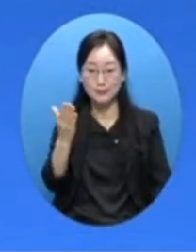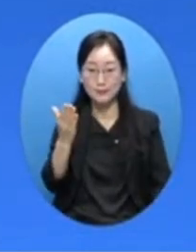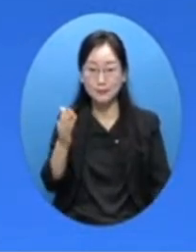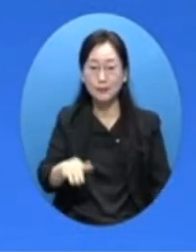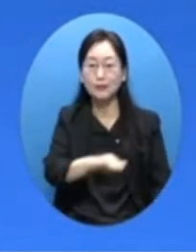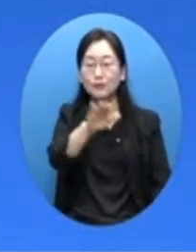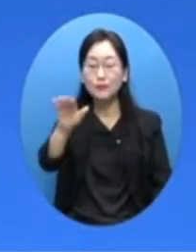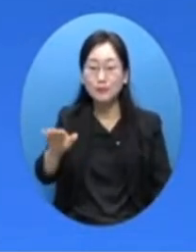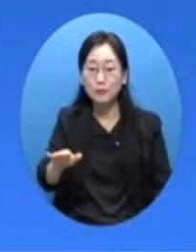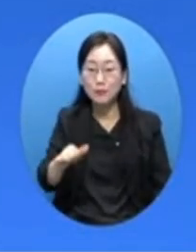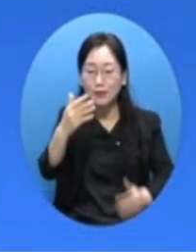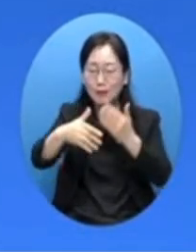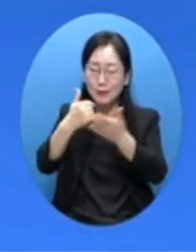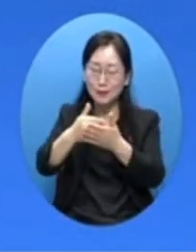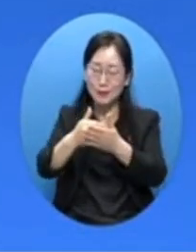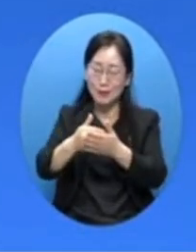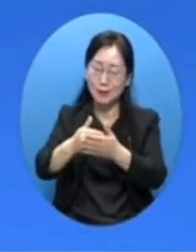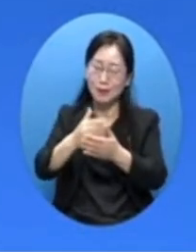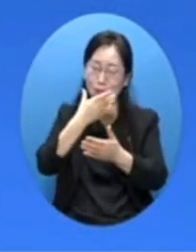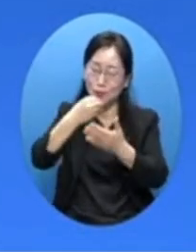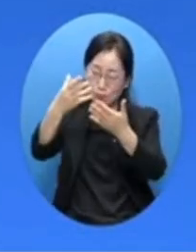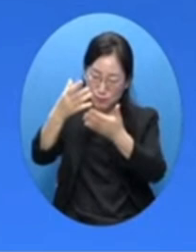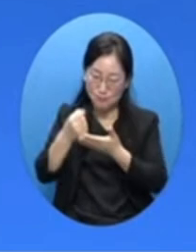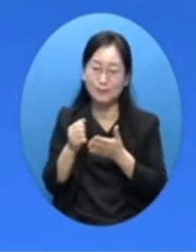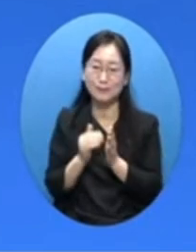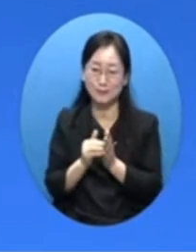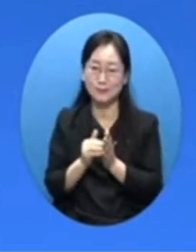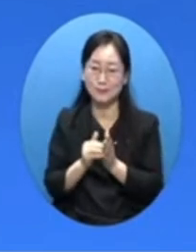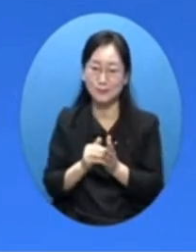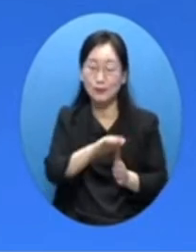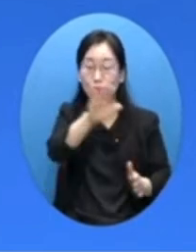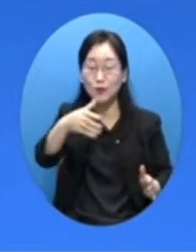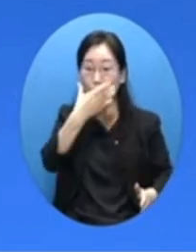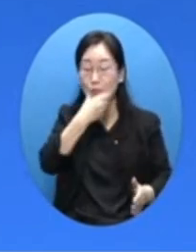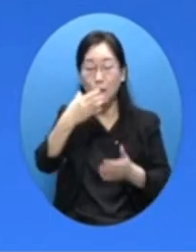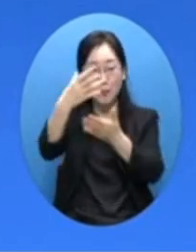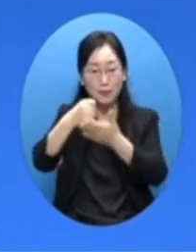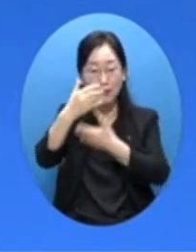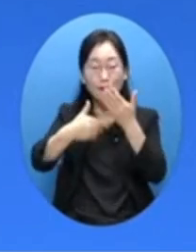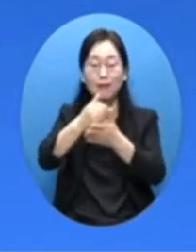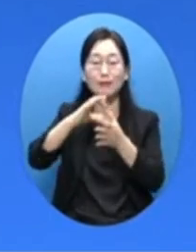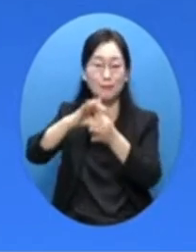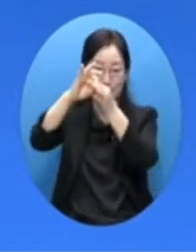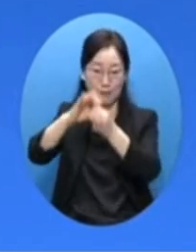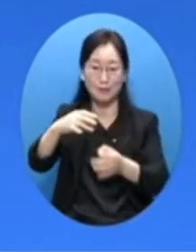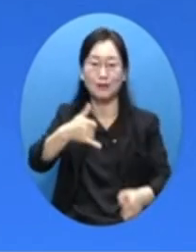하나님 앞에서 복받은 인생입니다. 여러분, 우리 복받은 하나님의 자녀들입니다.